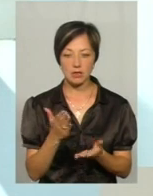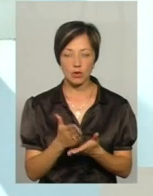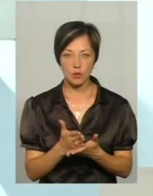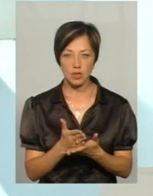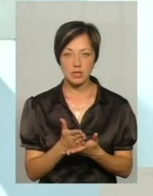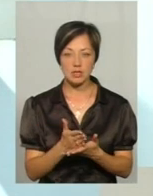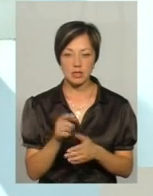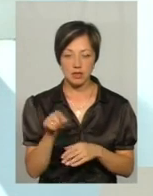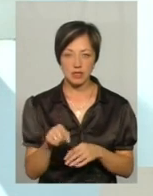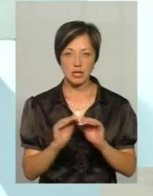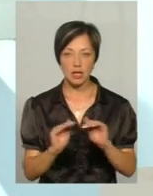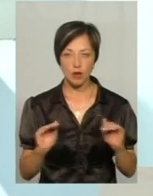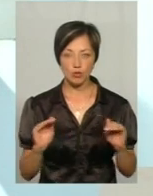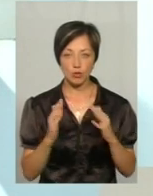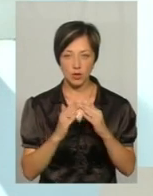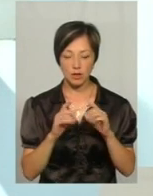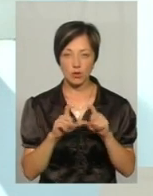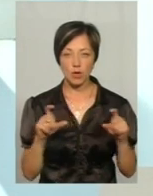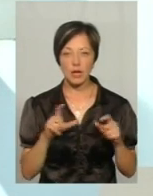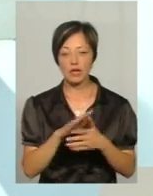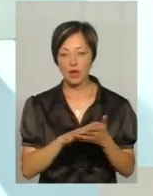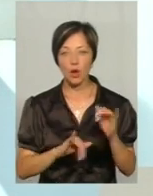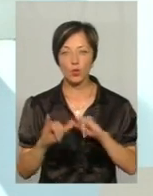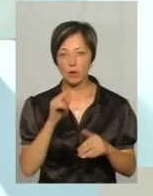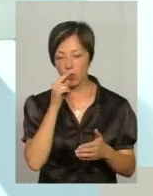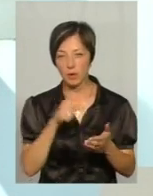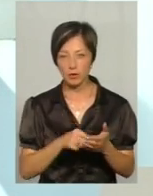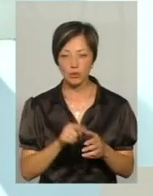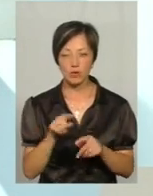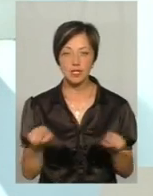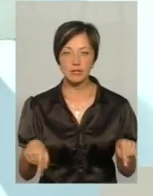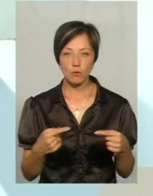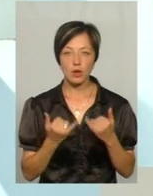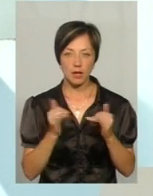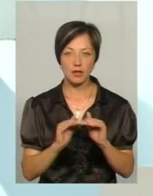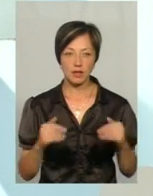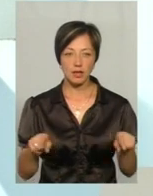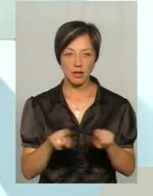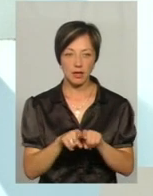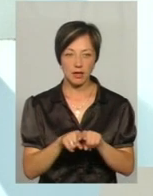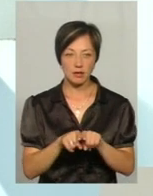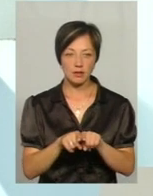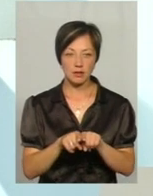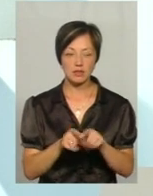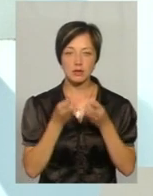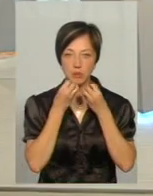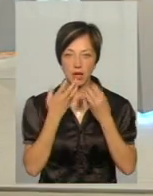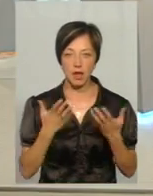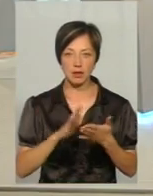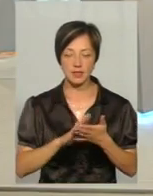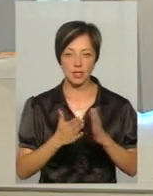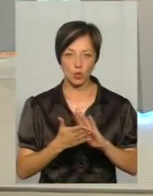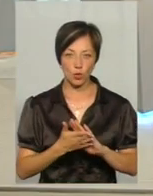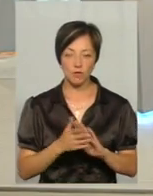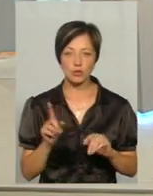і дитячому, і далі, куди вони попадуть, вони створять для дітей таке, ну, сприятливе